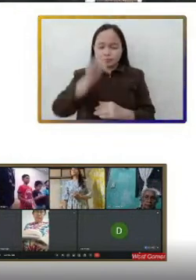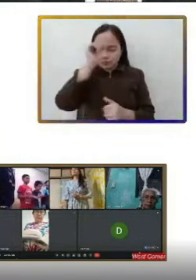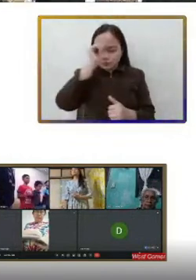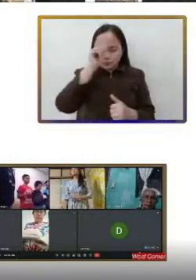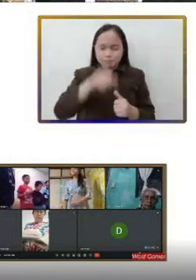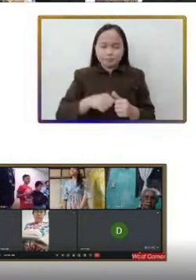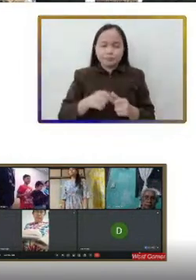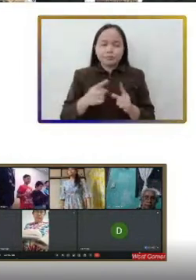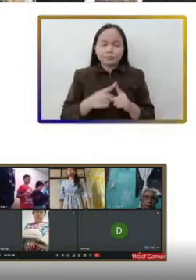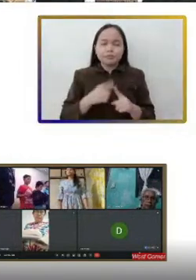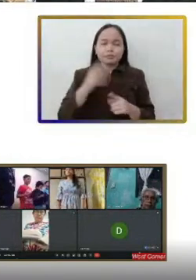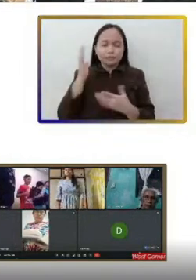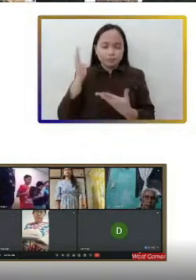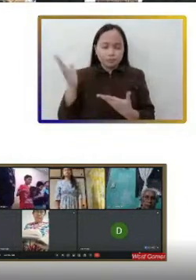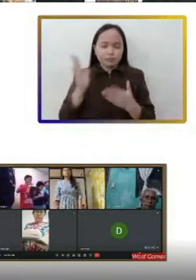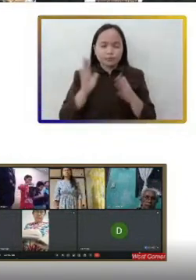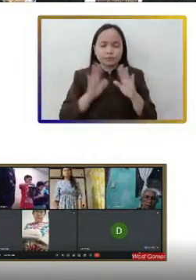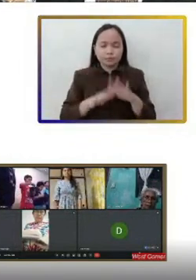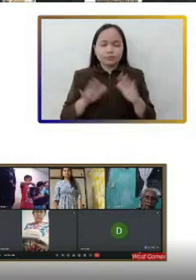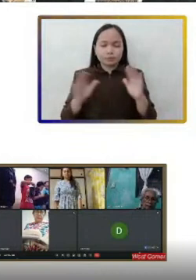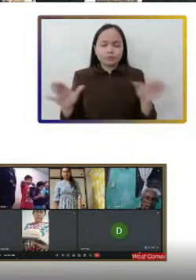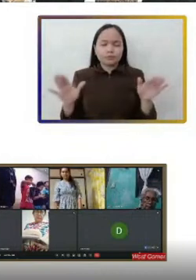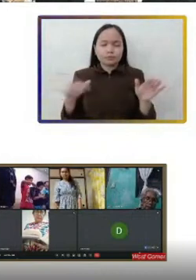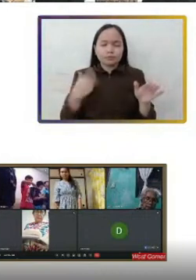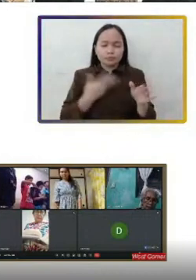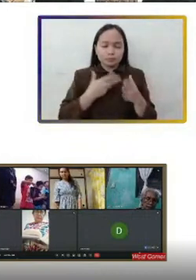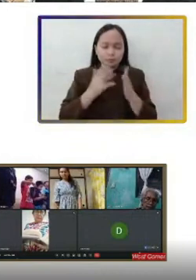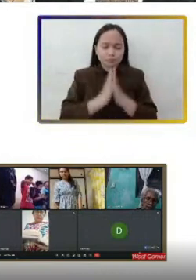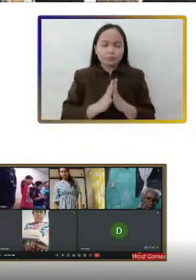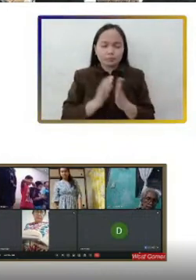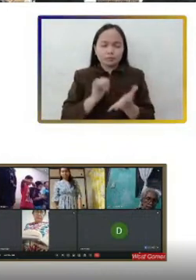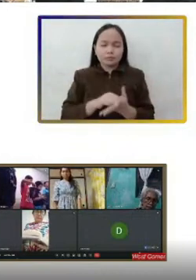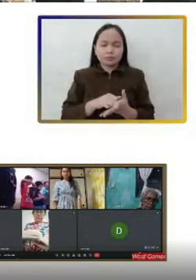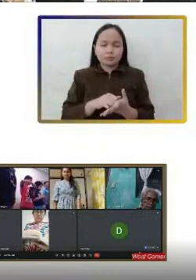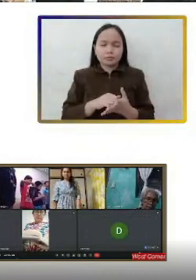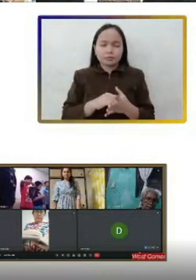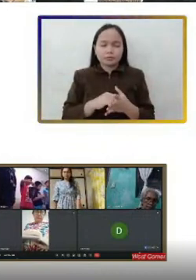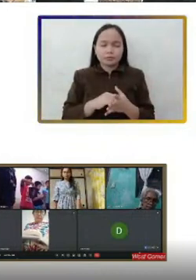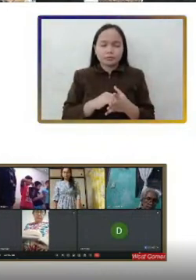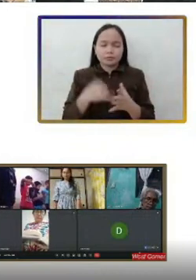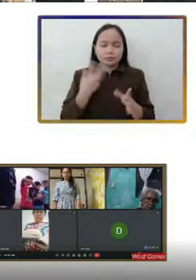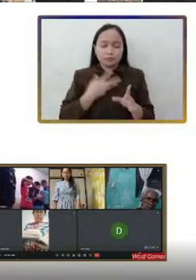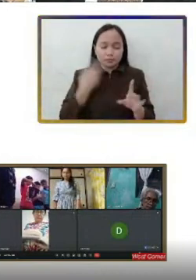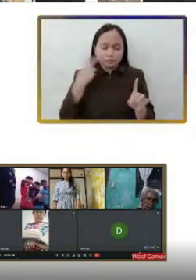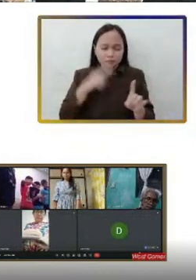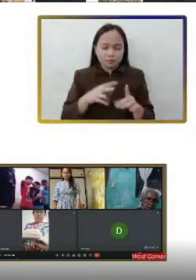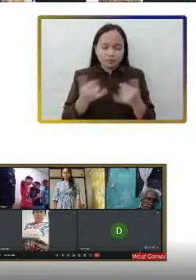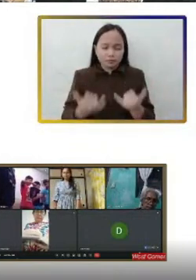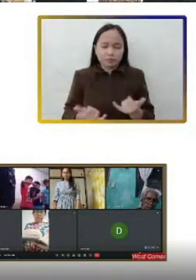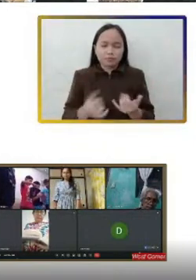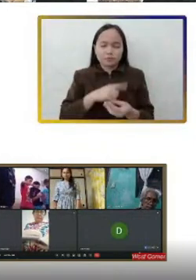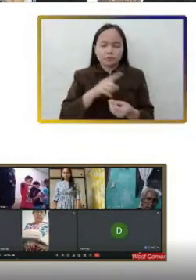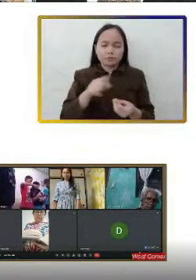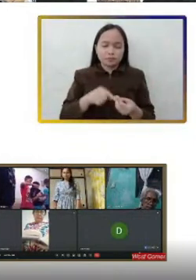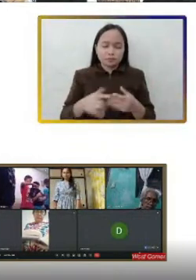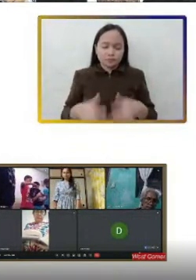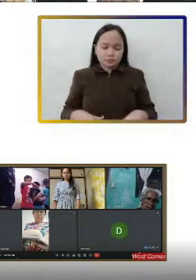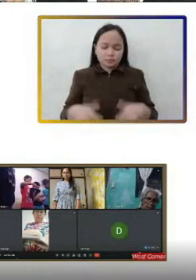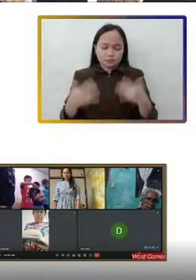mga anak. At pagpalain niyo po na naway makita po namin dito ang buhay